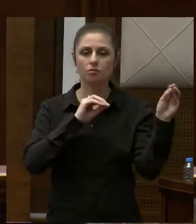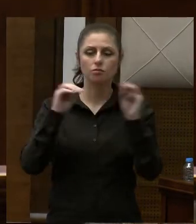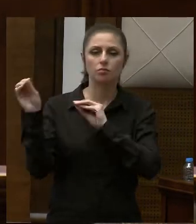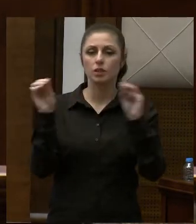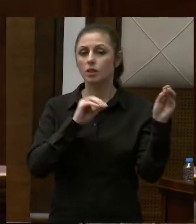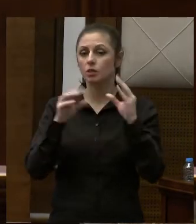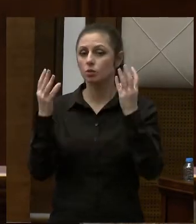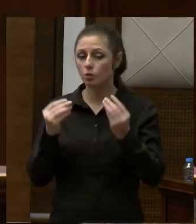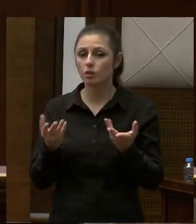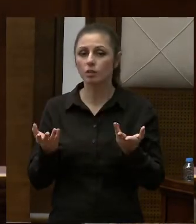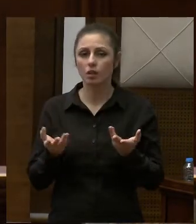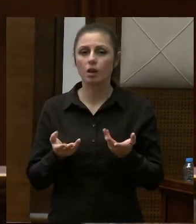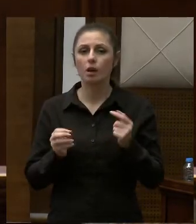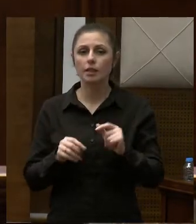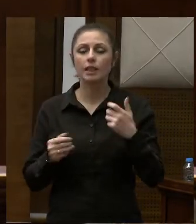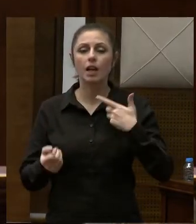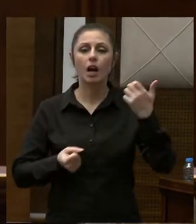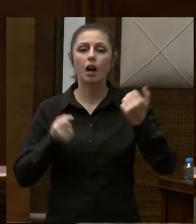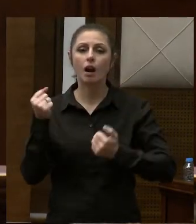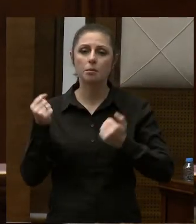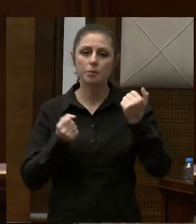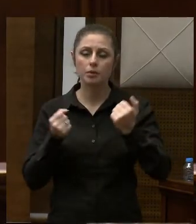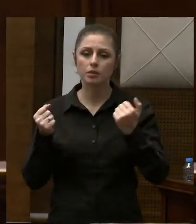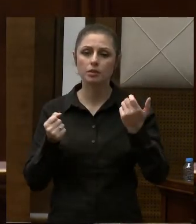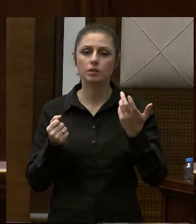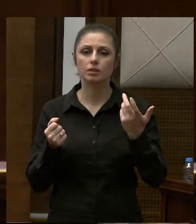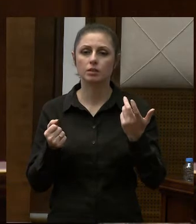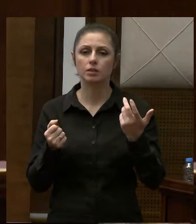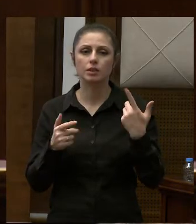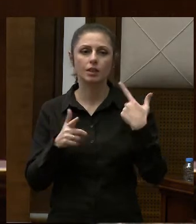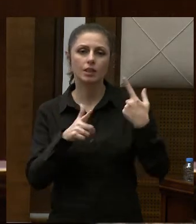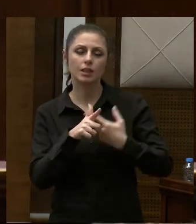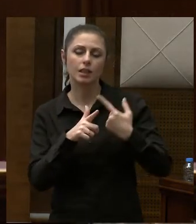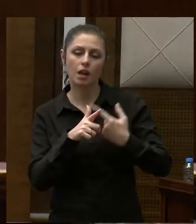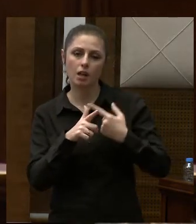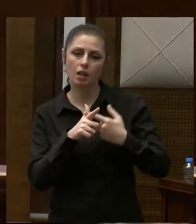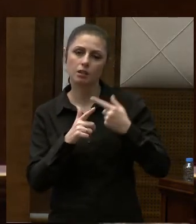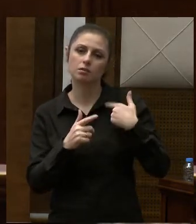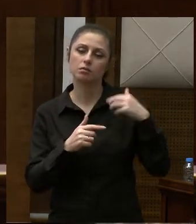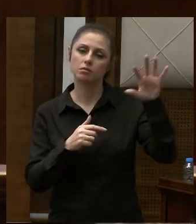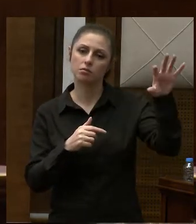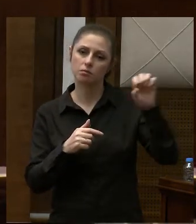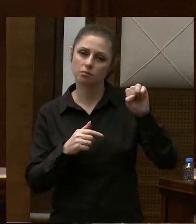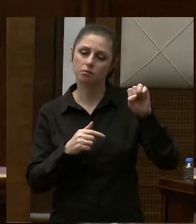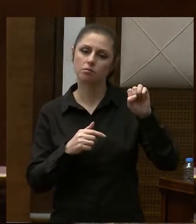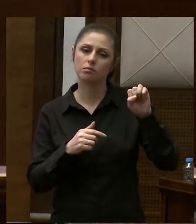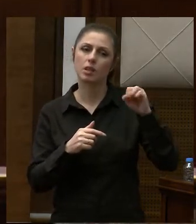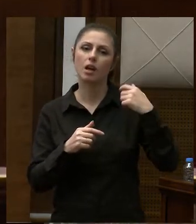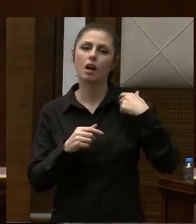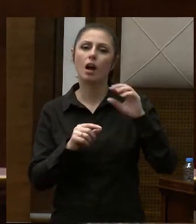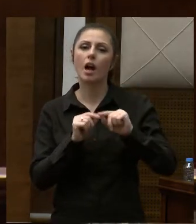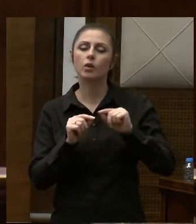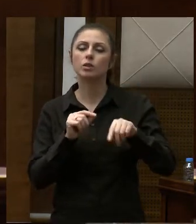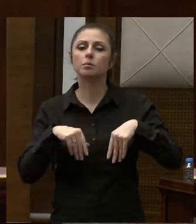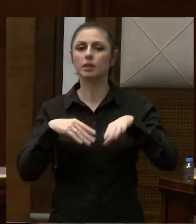alacaksınız. Ve asıl kamyonun kiralanmasını rentable ekonomik bulmadığımızdan